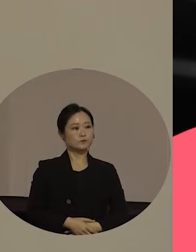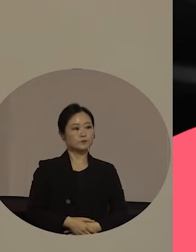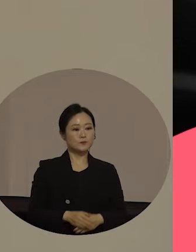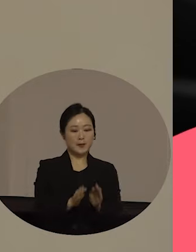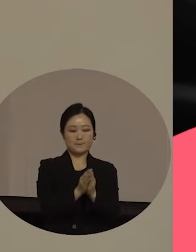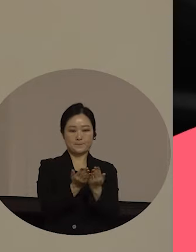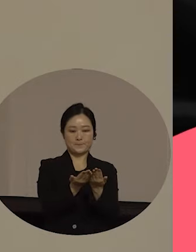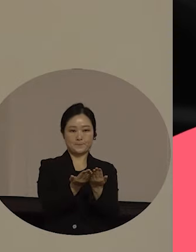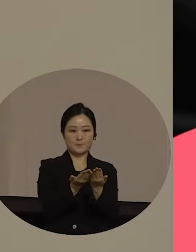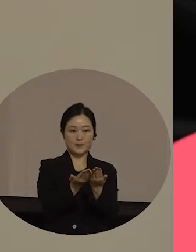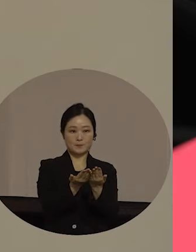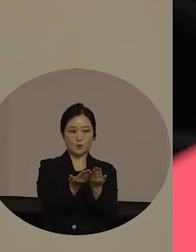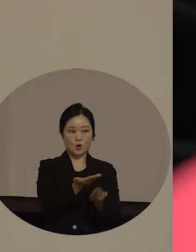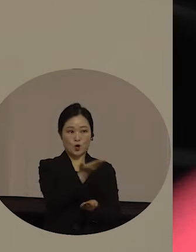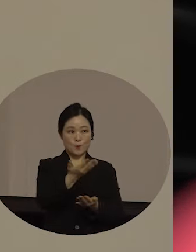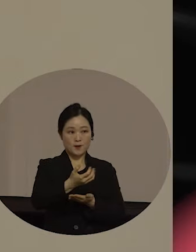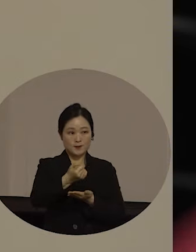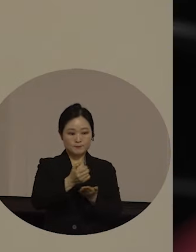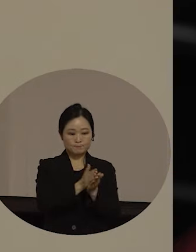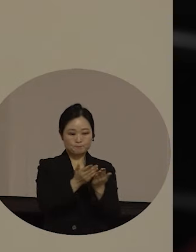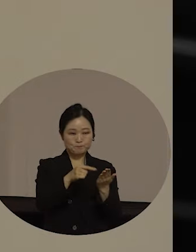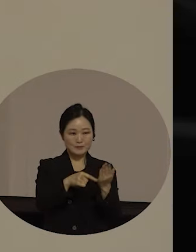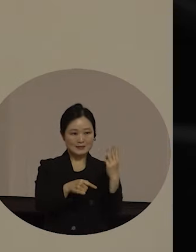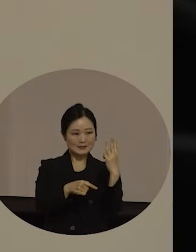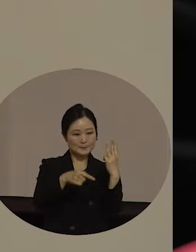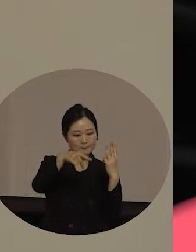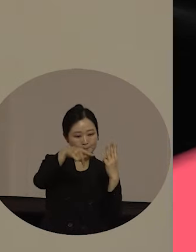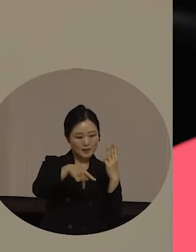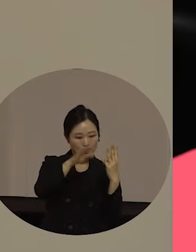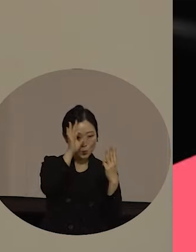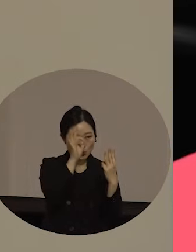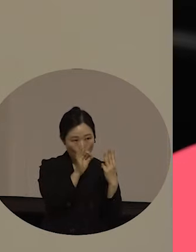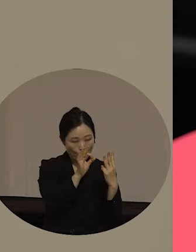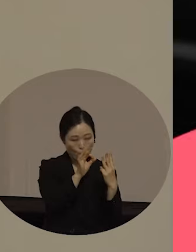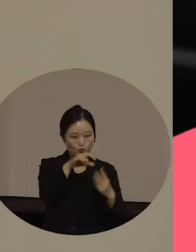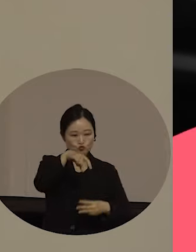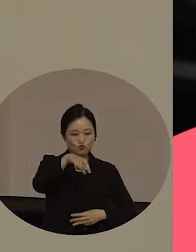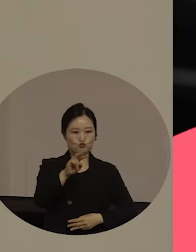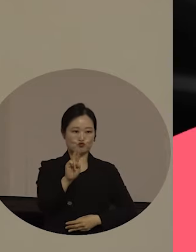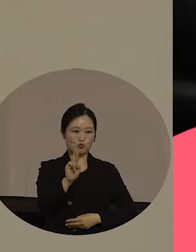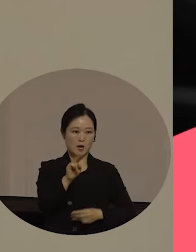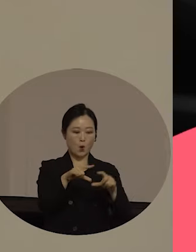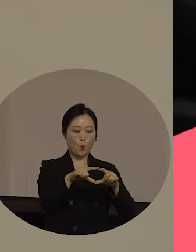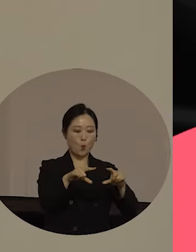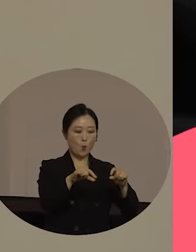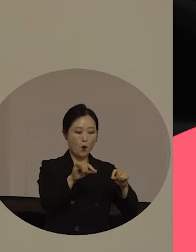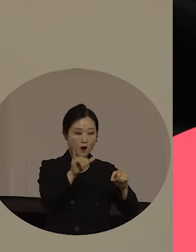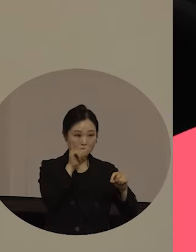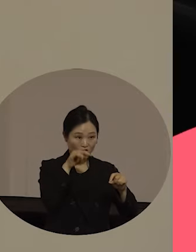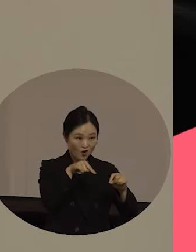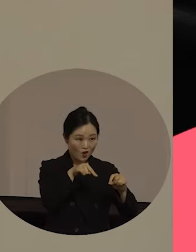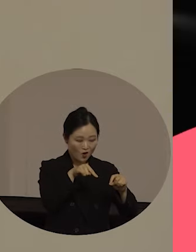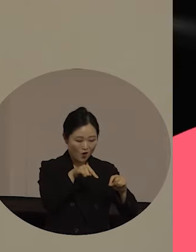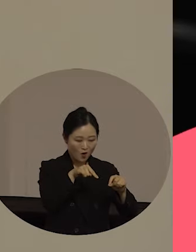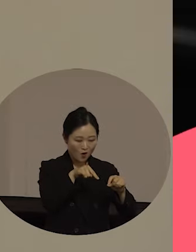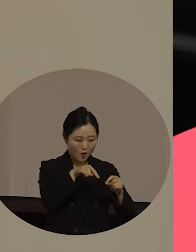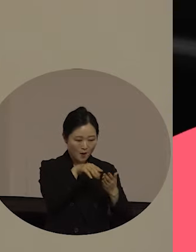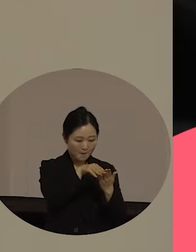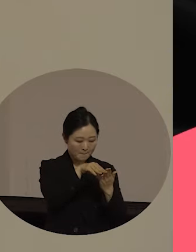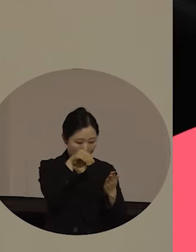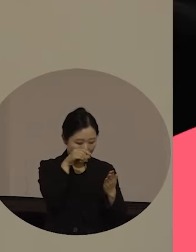팜플렛, 리플릿이 있으실 텐데요. 3페이지에 보시면 QR코드가 있습니다. 거기에 질문을 남겨주실